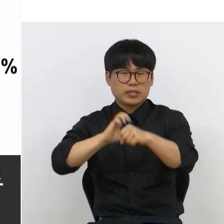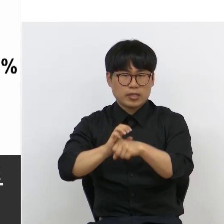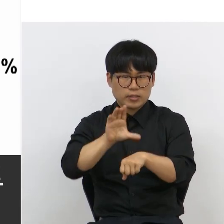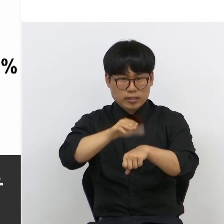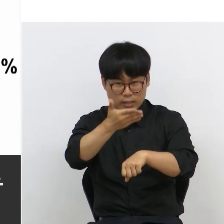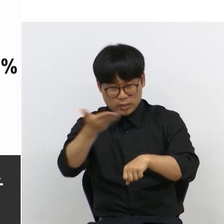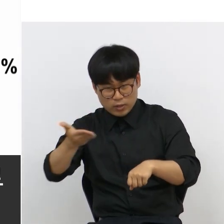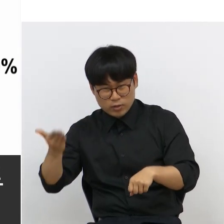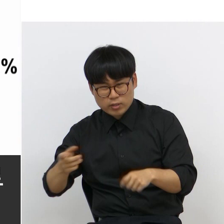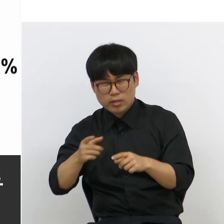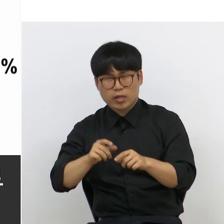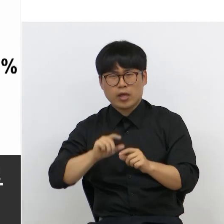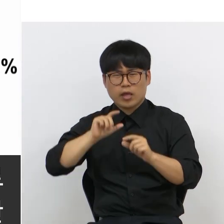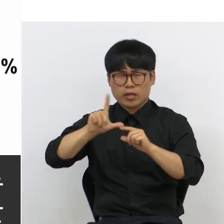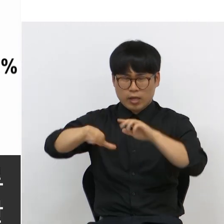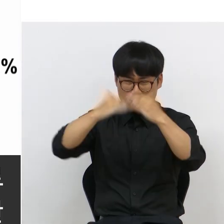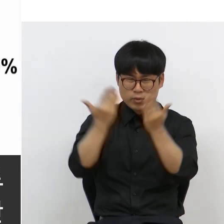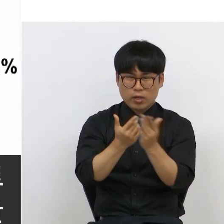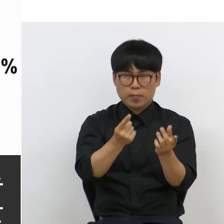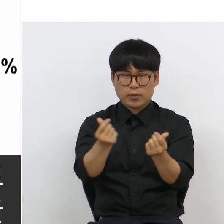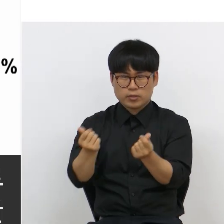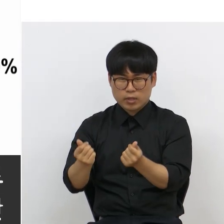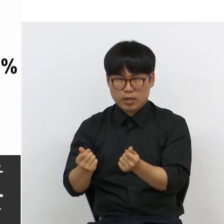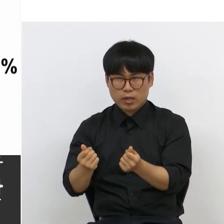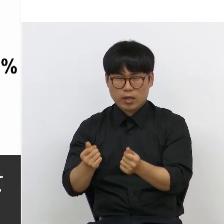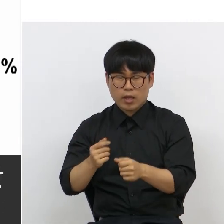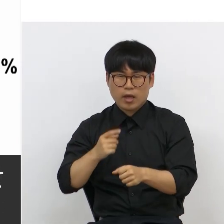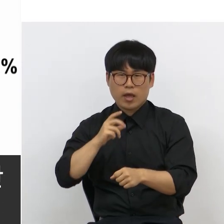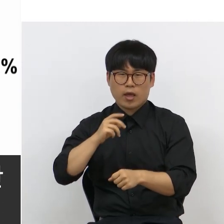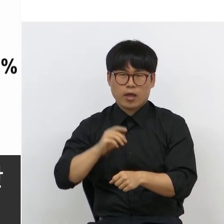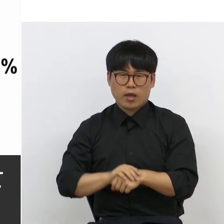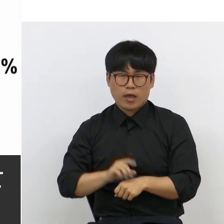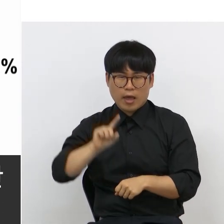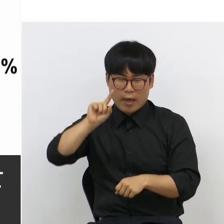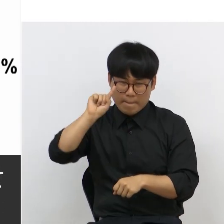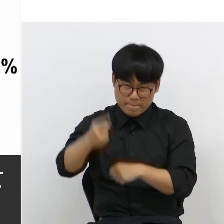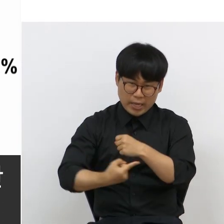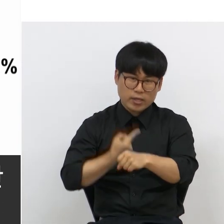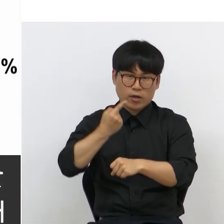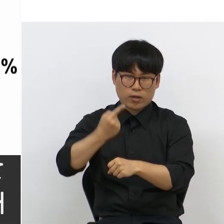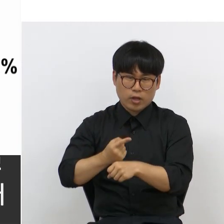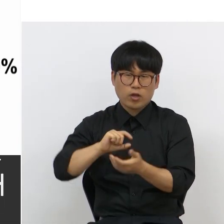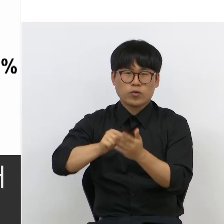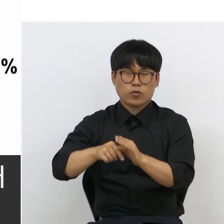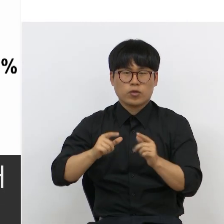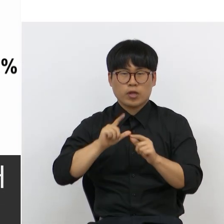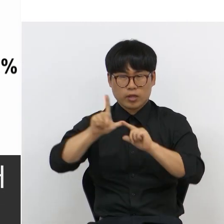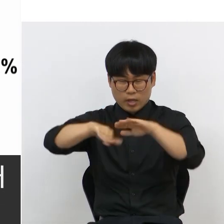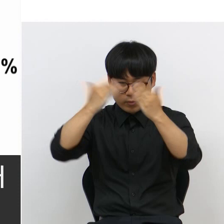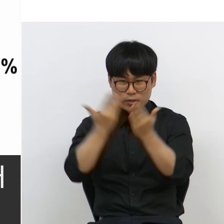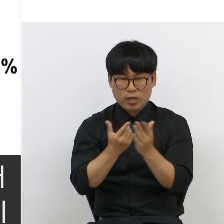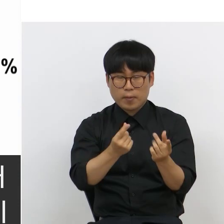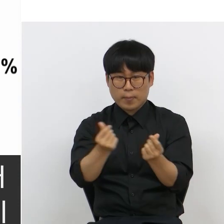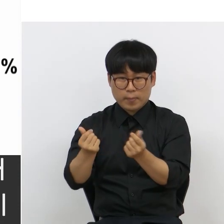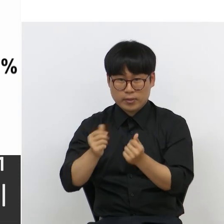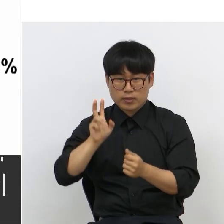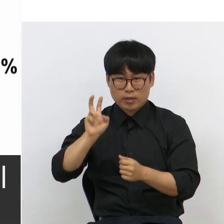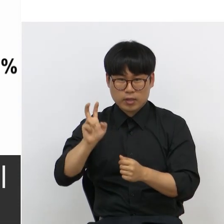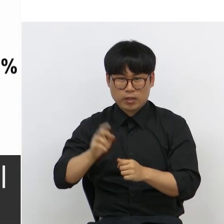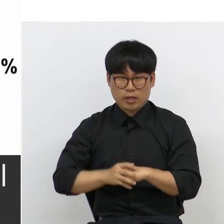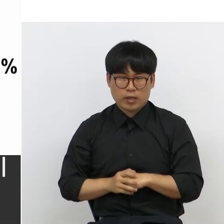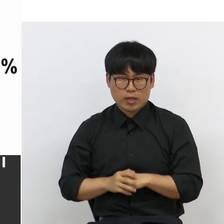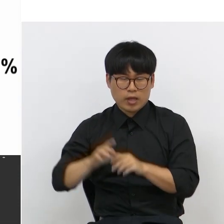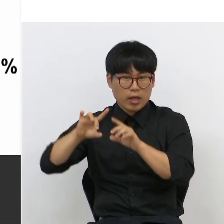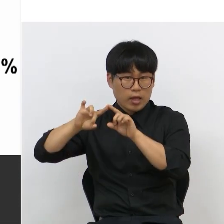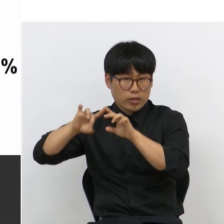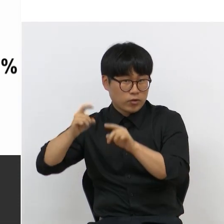비슷한 내용이고 앞으로도 제가 볼 땐 100년 정도는 거의 방법이 바뀌지 않을 것입니다. 왜냐하면 우리 인간계가 전류로